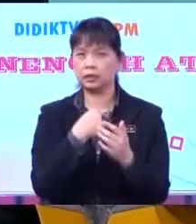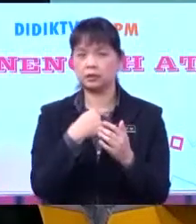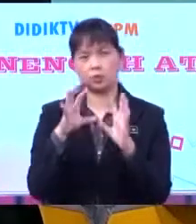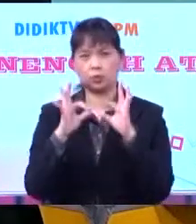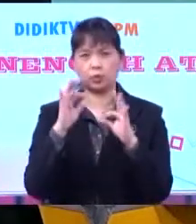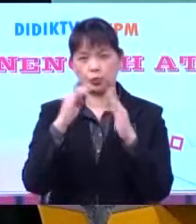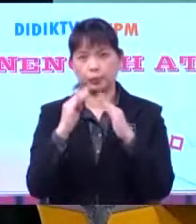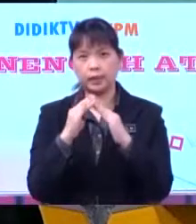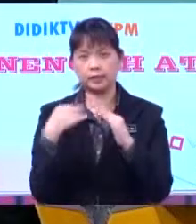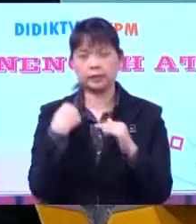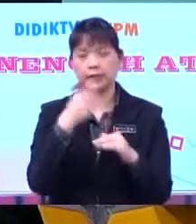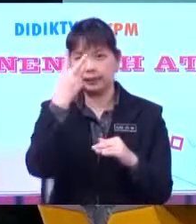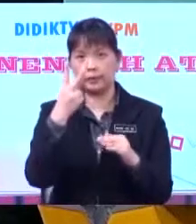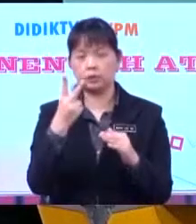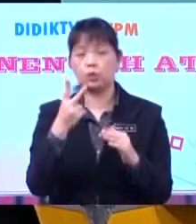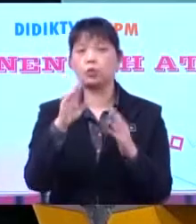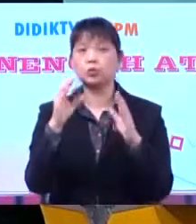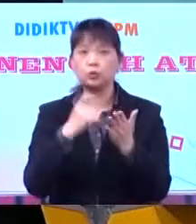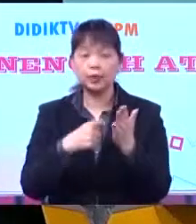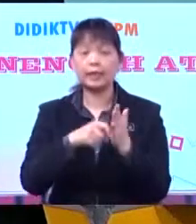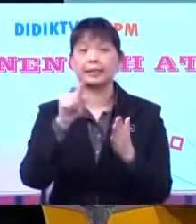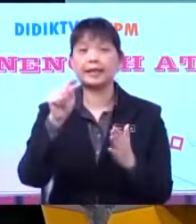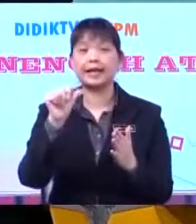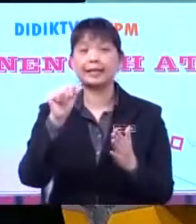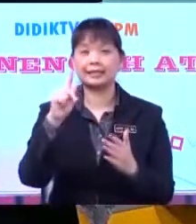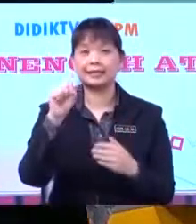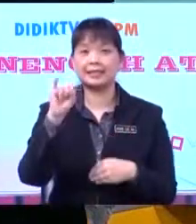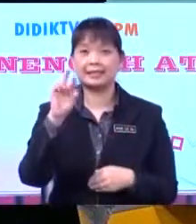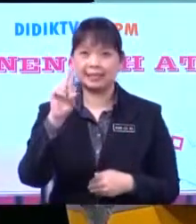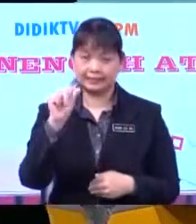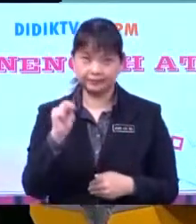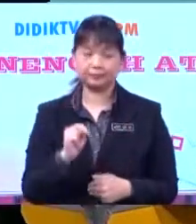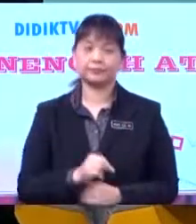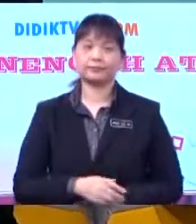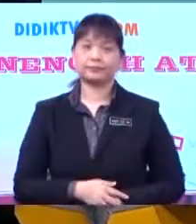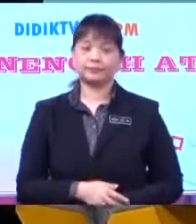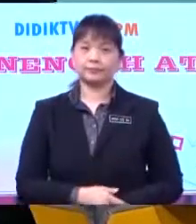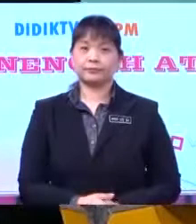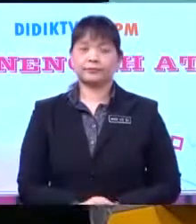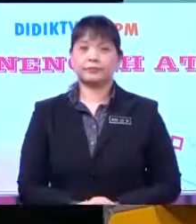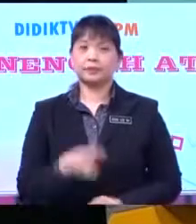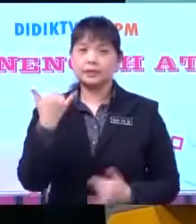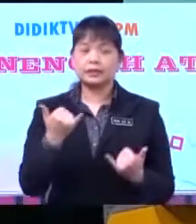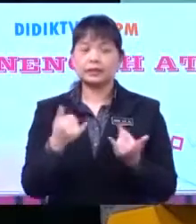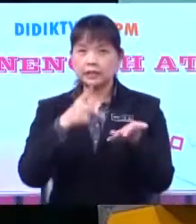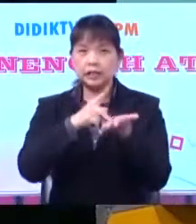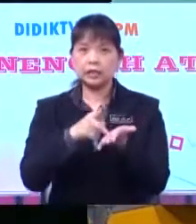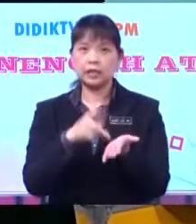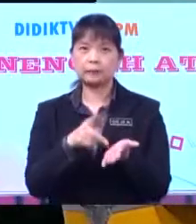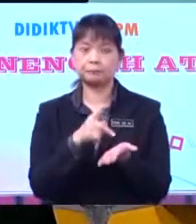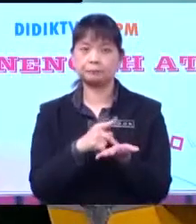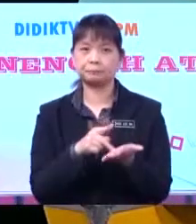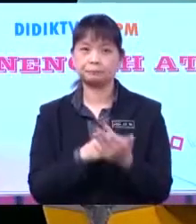ayahnya juga Cukai taksiran ini game mereka mengira Annyeong